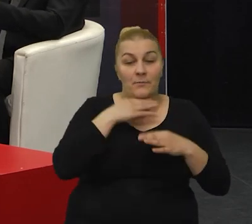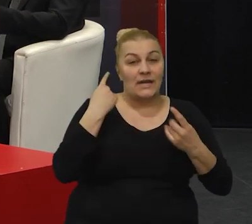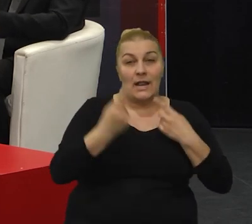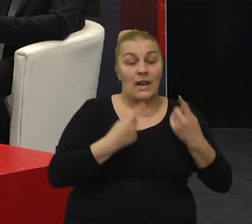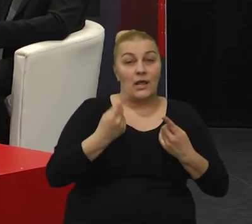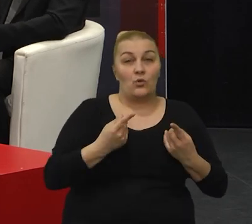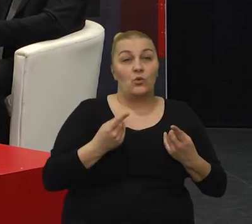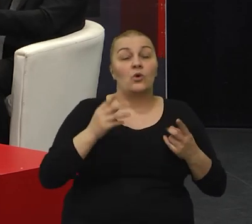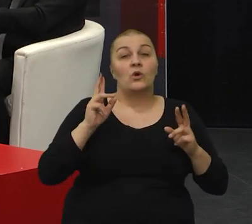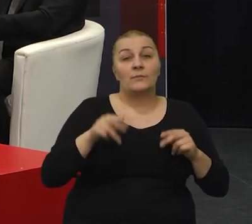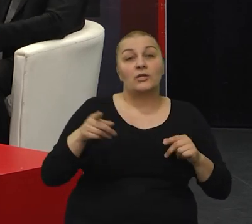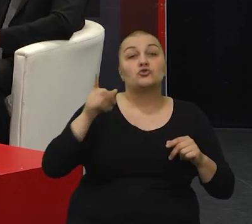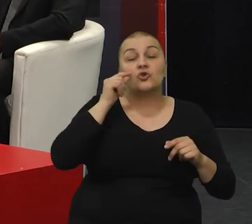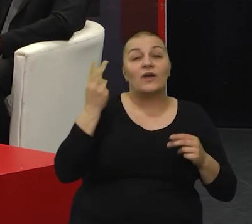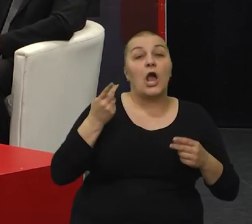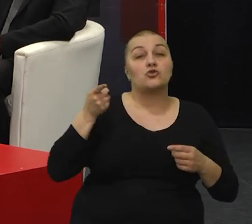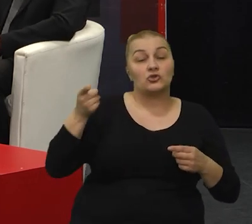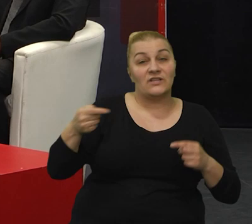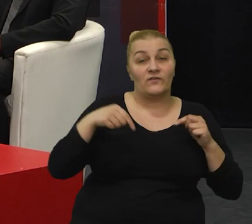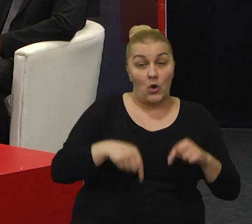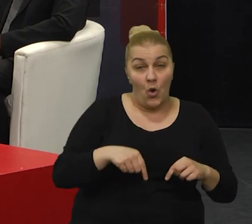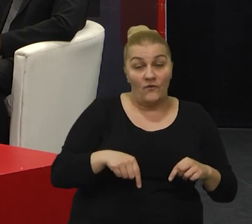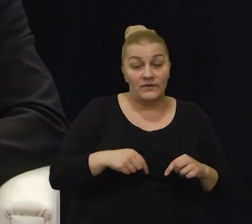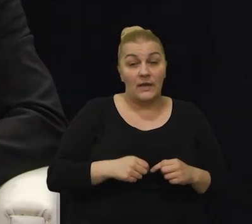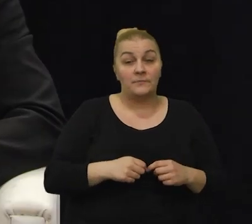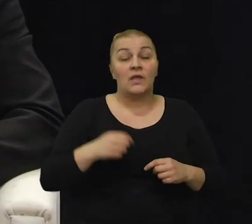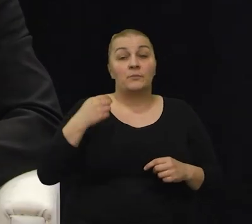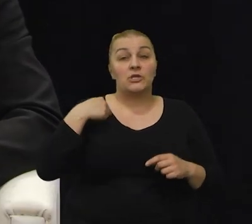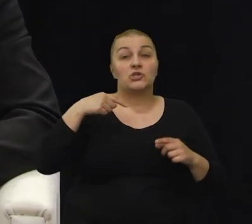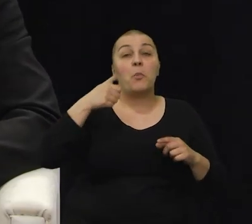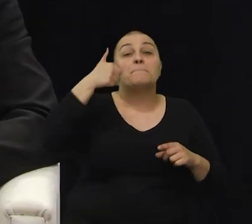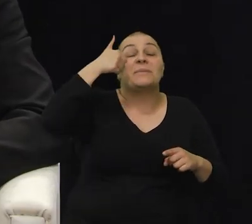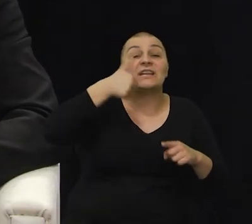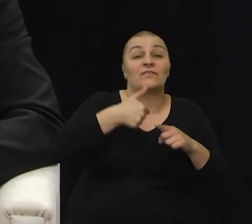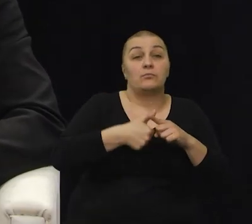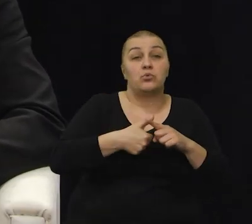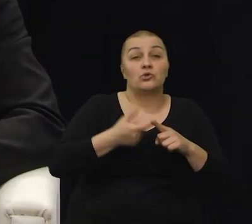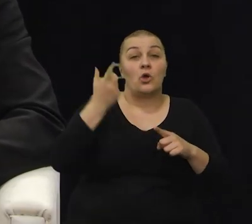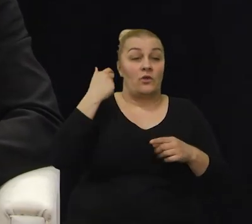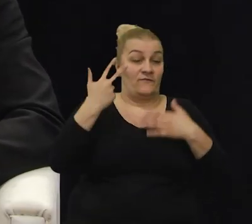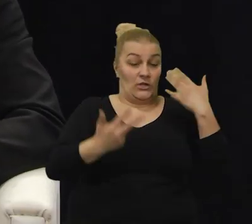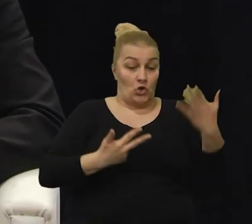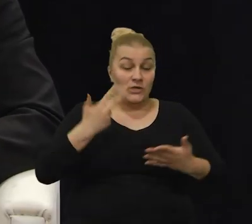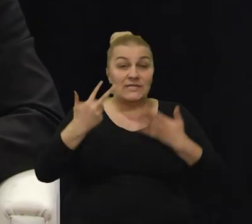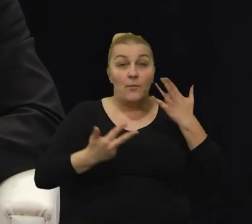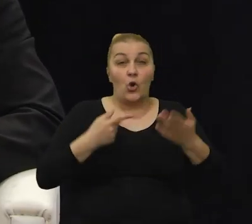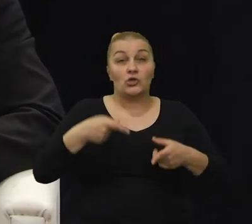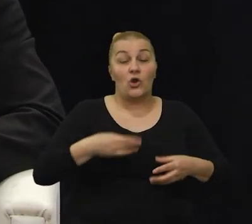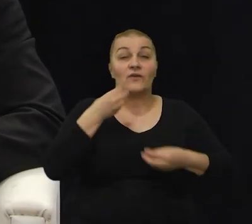nemamo baš prigodu svaki put imati čovjeka poput vas u studiju, mi ćemo po prvi put, evo od kada je 8